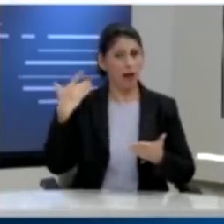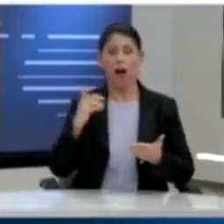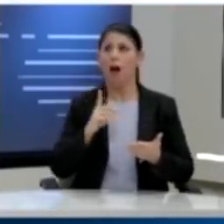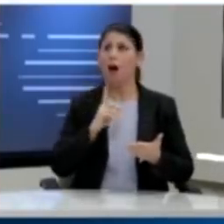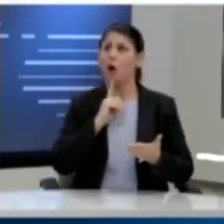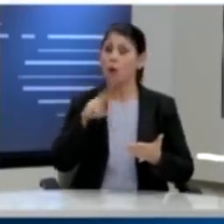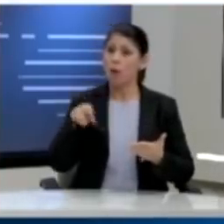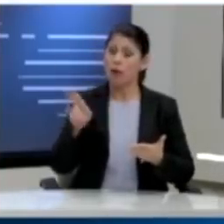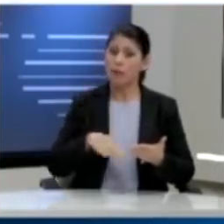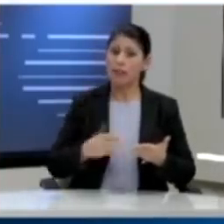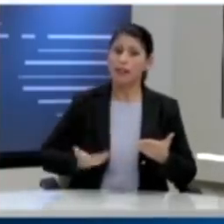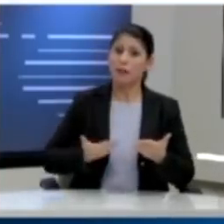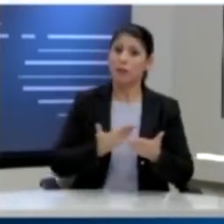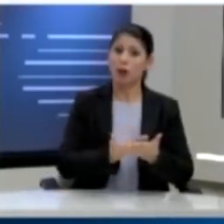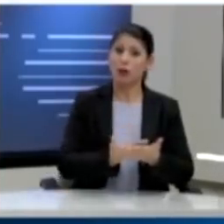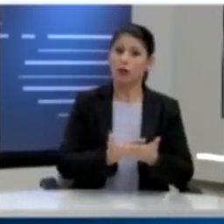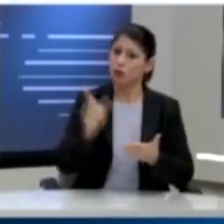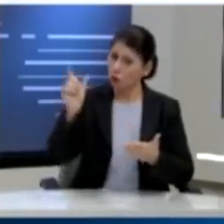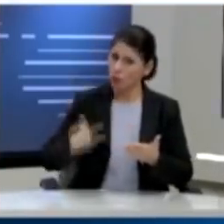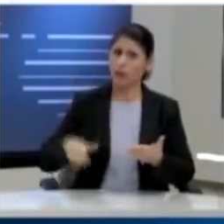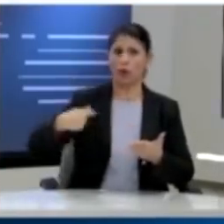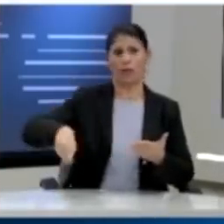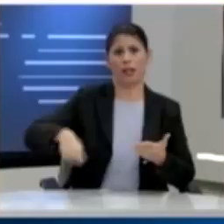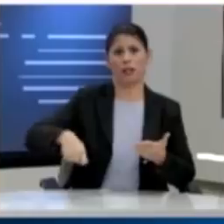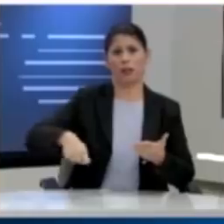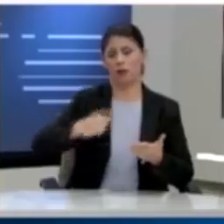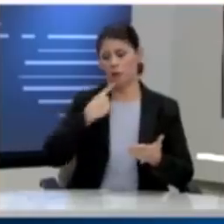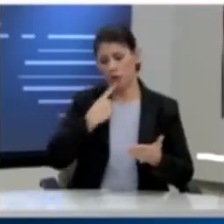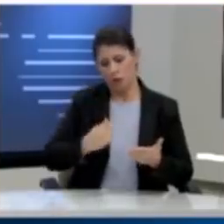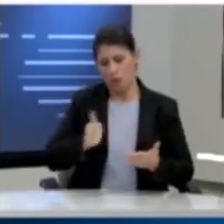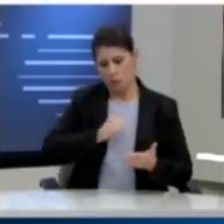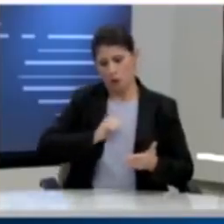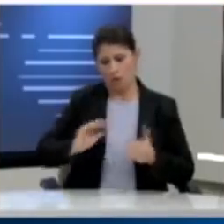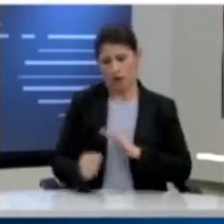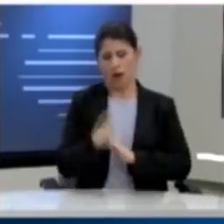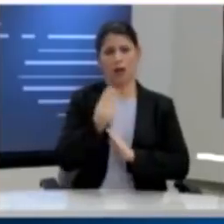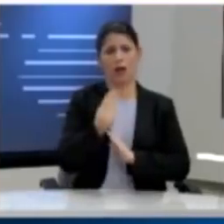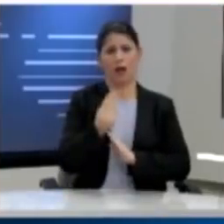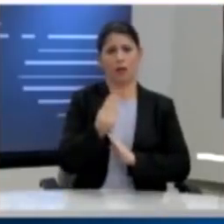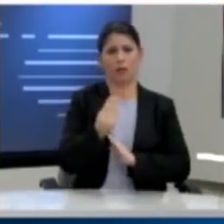όπως και πρόταση των ίδιων φυσικά των δικαστικών.